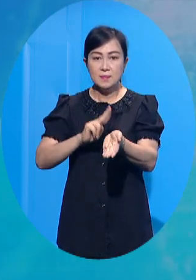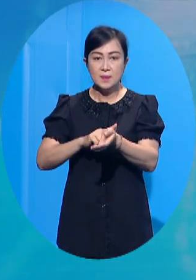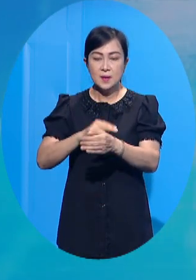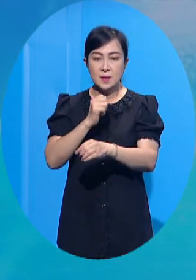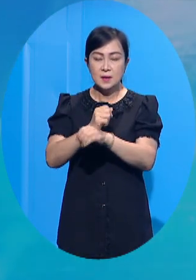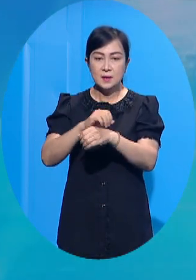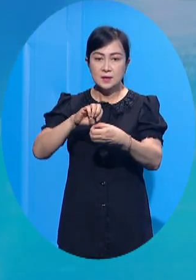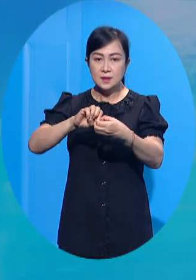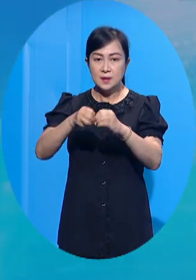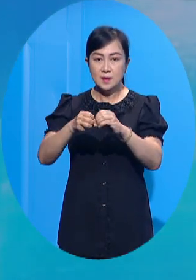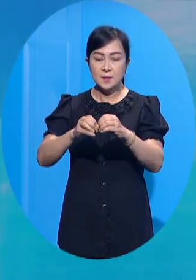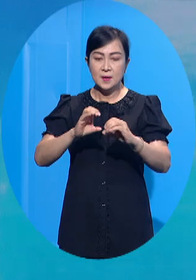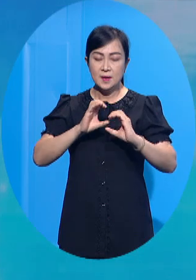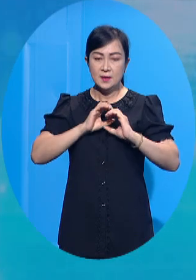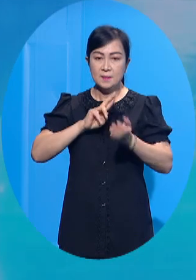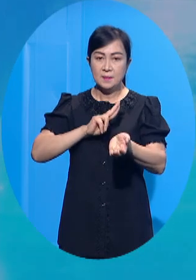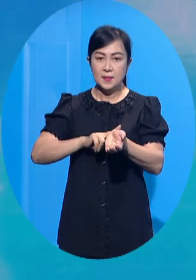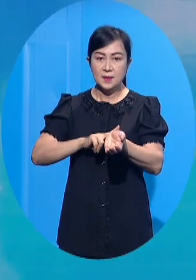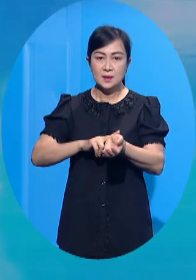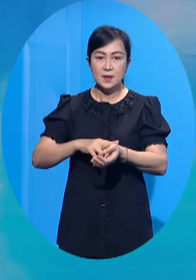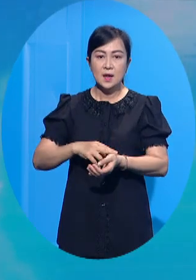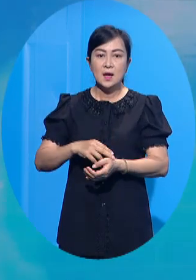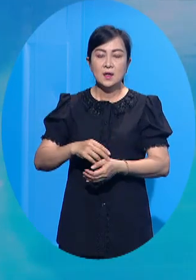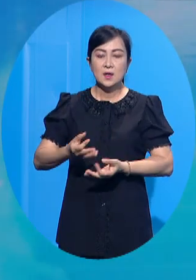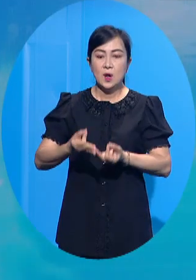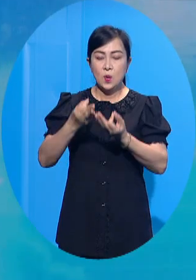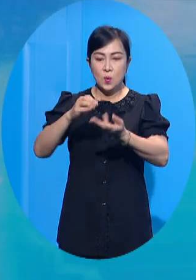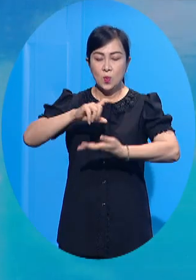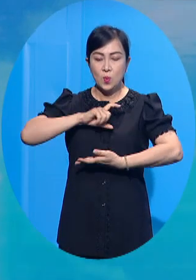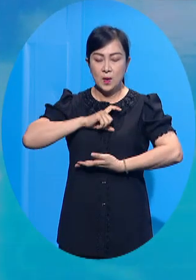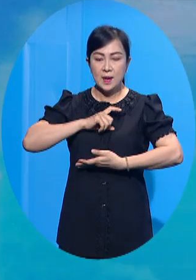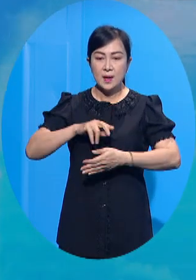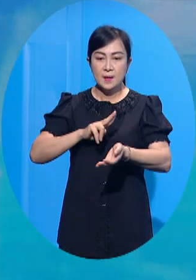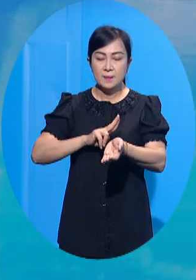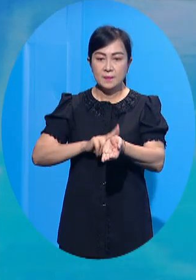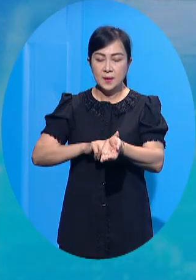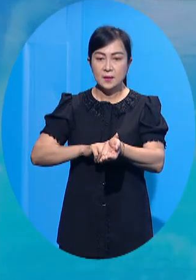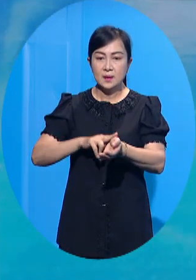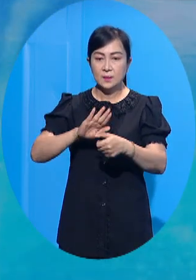về cơ xương khớp, tim mạch, đột quỵ và trao quà cho trẻ có hoàn cảnh khó khăn do dịch COVID-19.